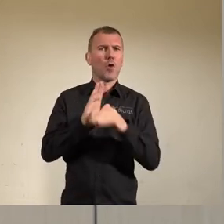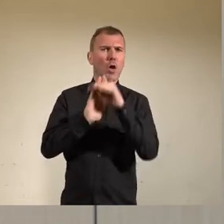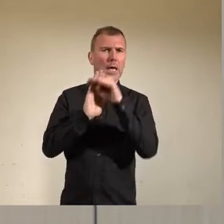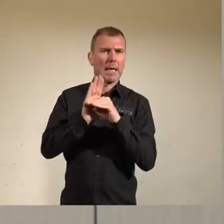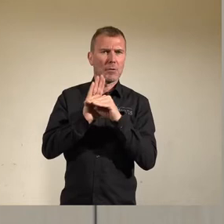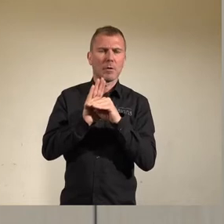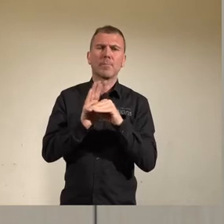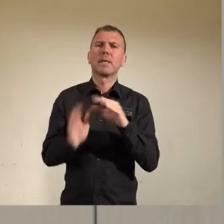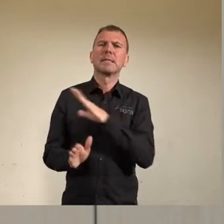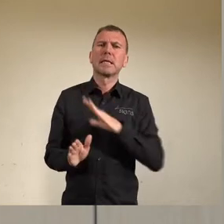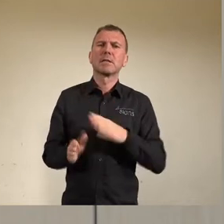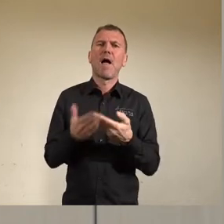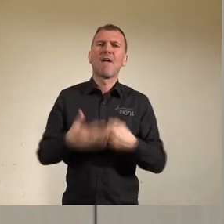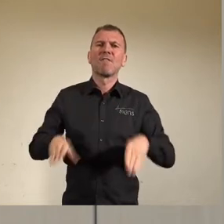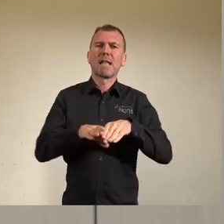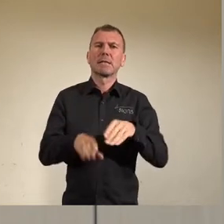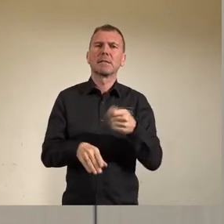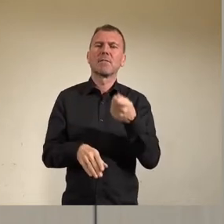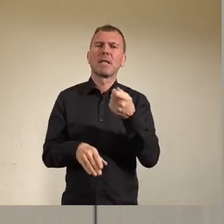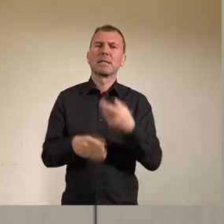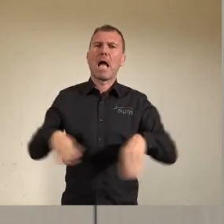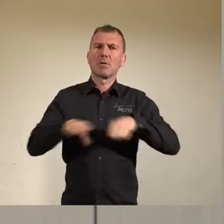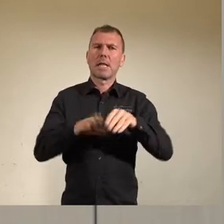sächsischen Finanzausgleichsgesetz ergeben.